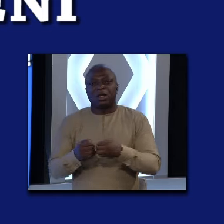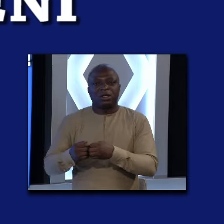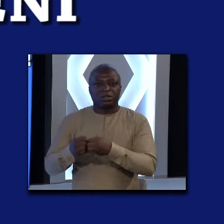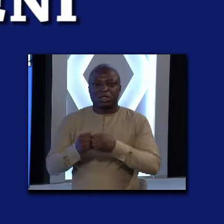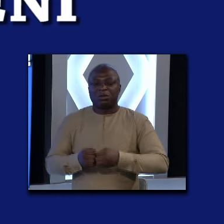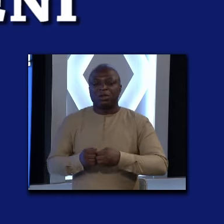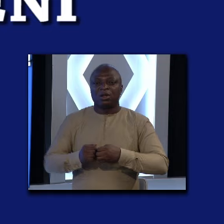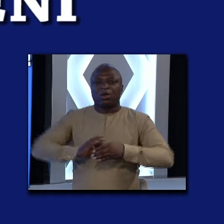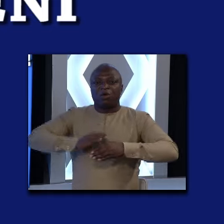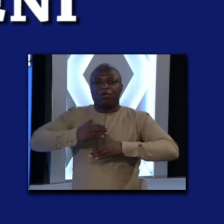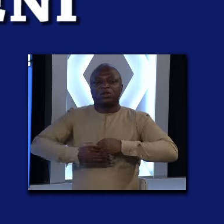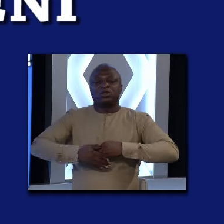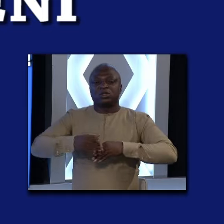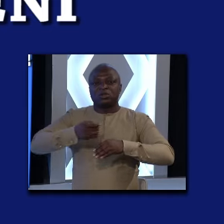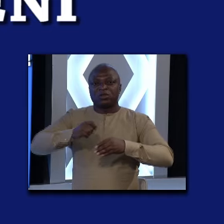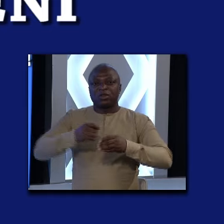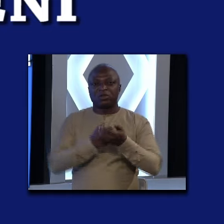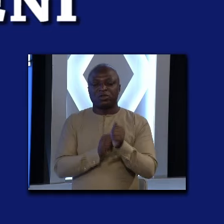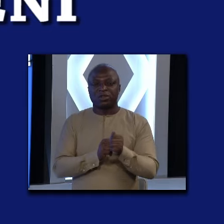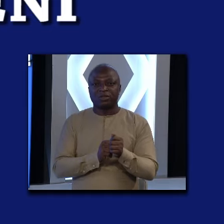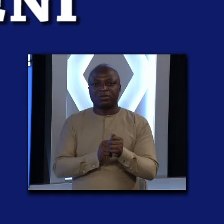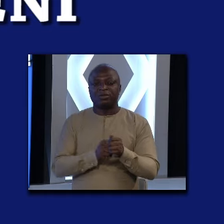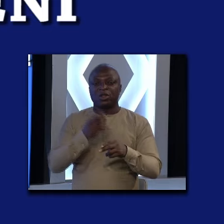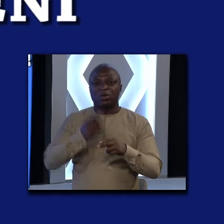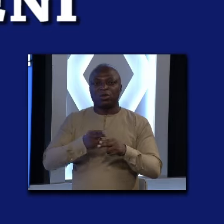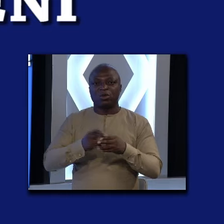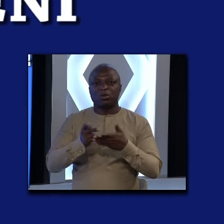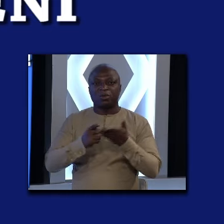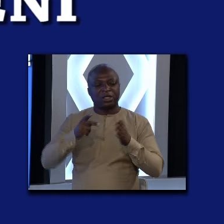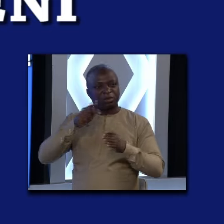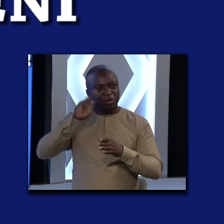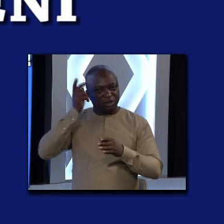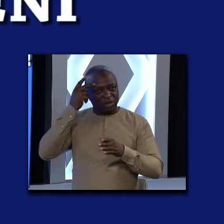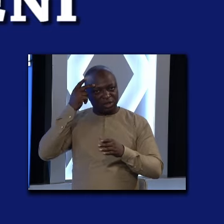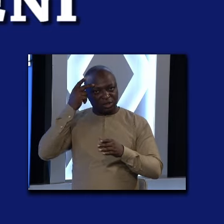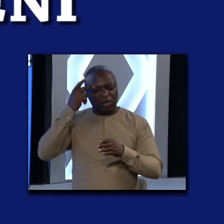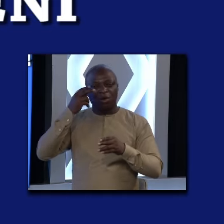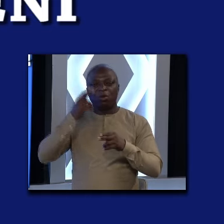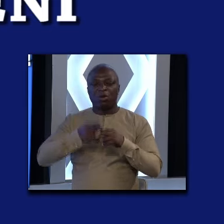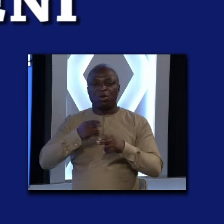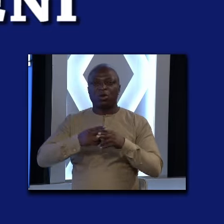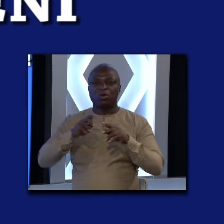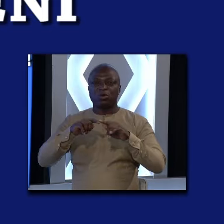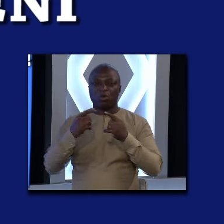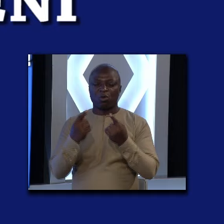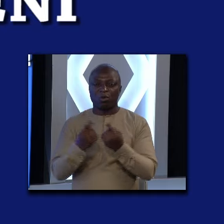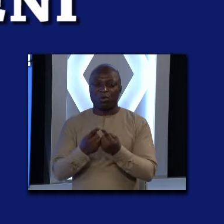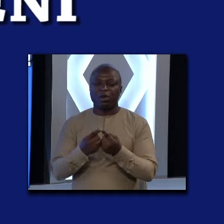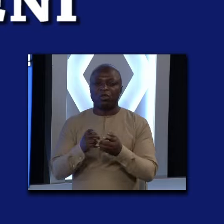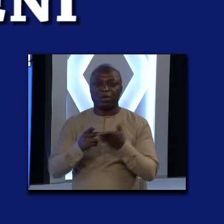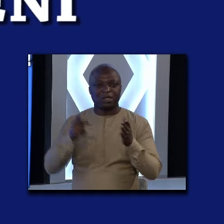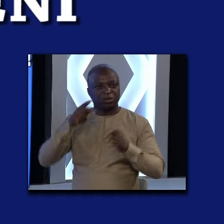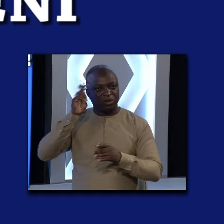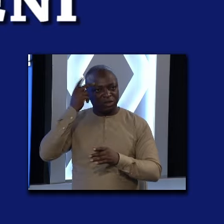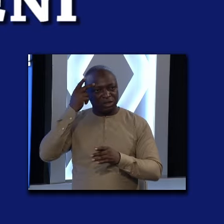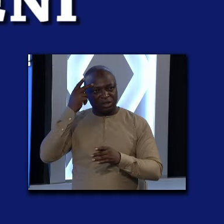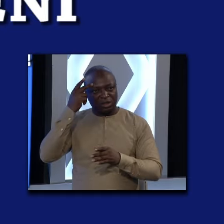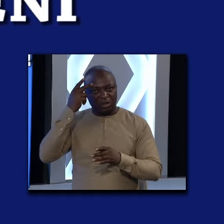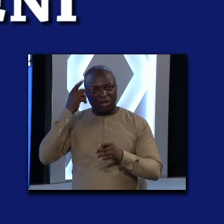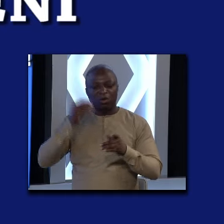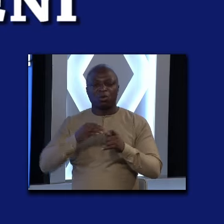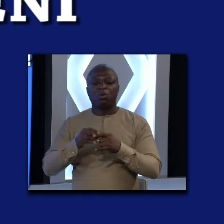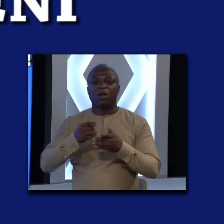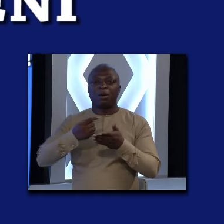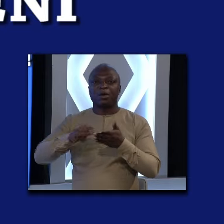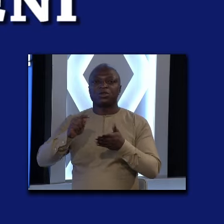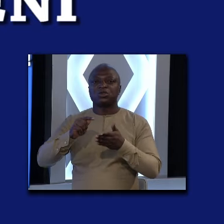revêtue des mentions suivantes. Le nom du parti politique ou le nom du regroupement de partis politiques ou la